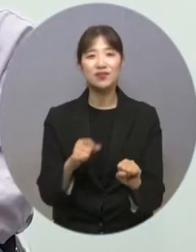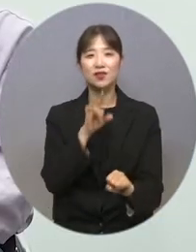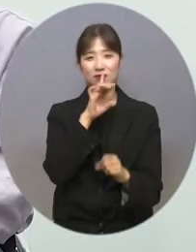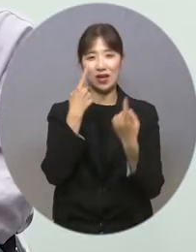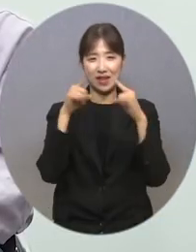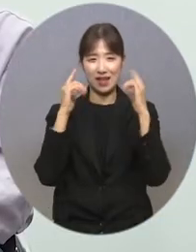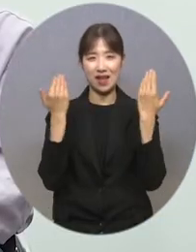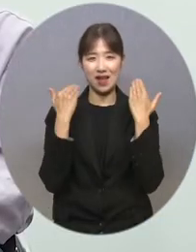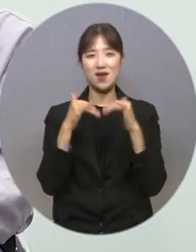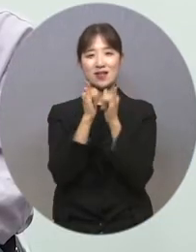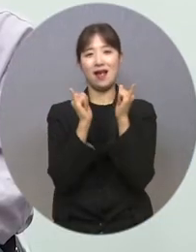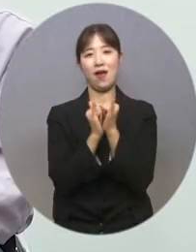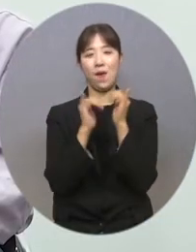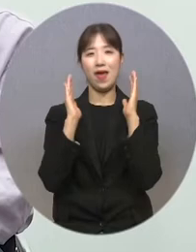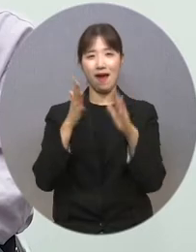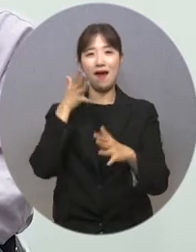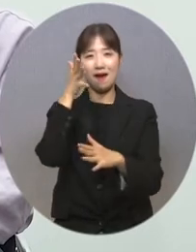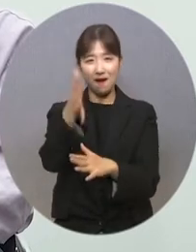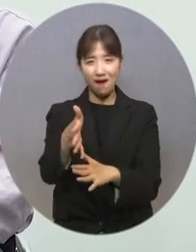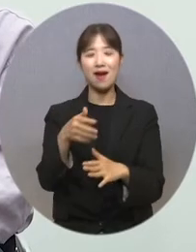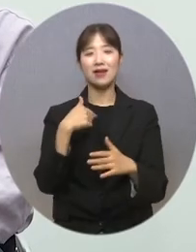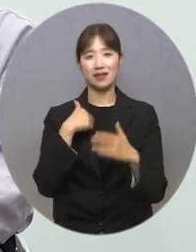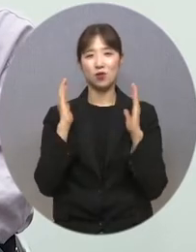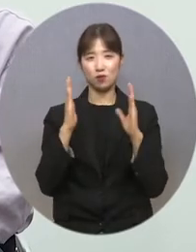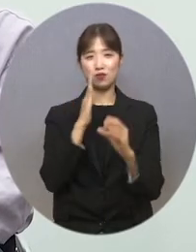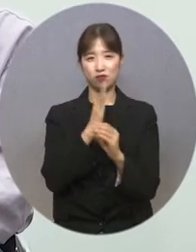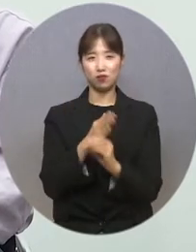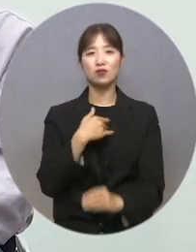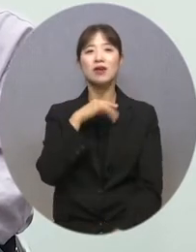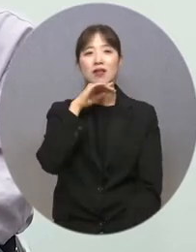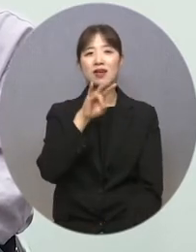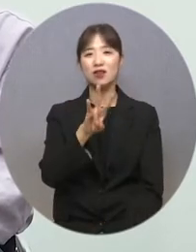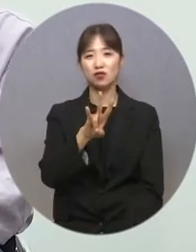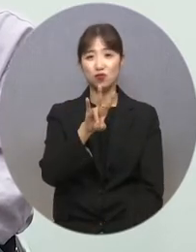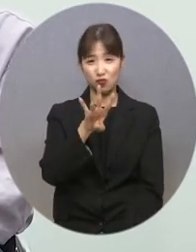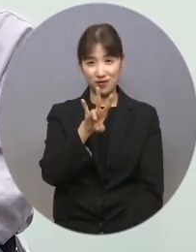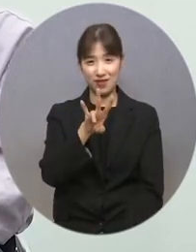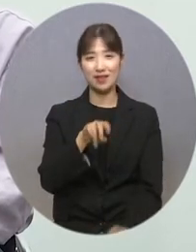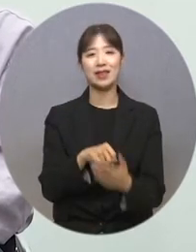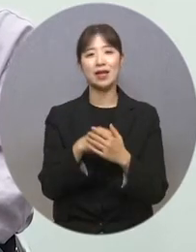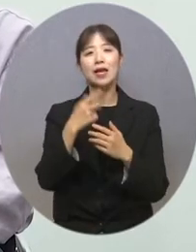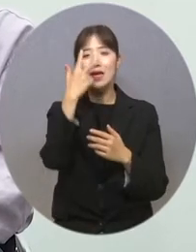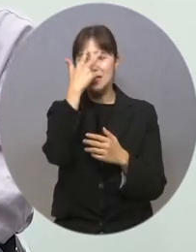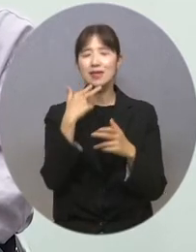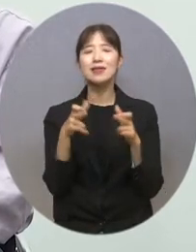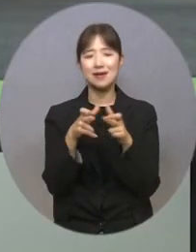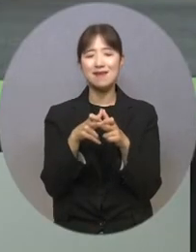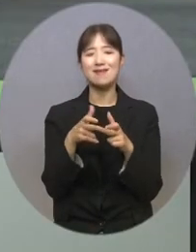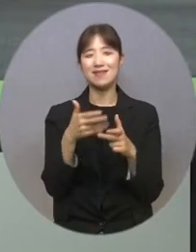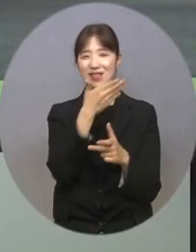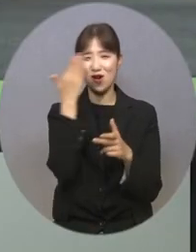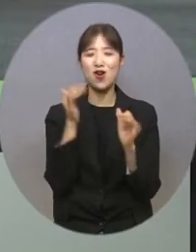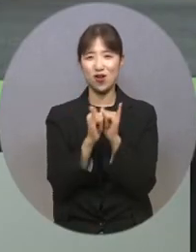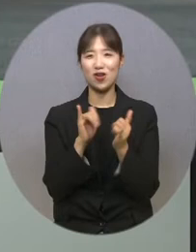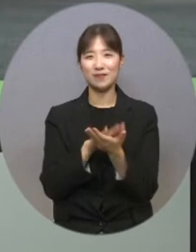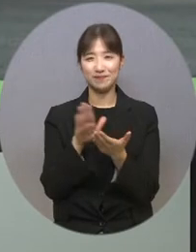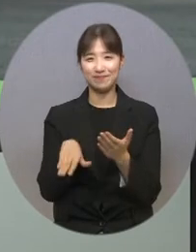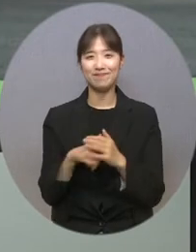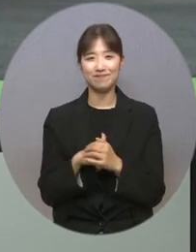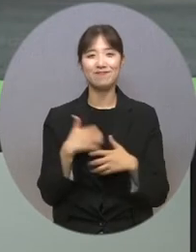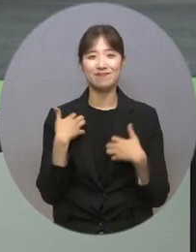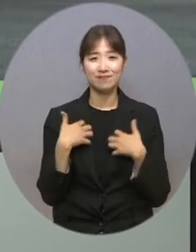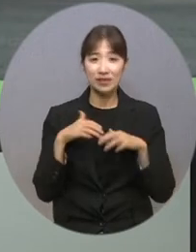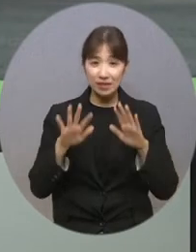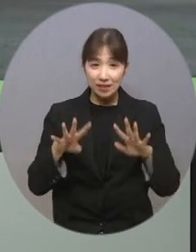사회학과 재학 중인 정승원 입니다 저는 20 대 사리고 4시 각자의 인생에 청년입니다 내 내어 반갑습니다